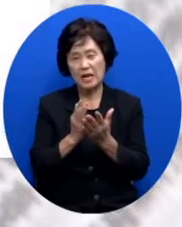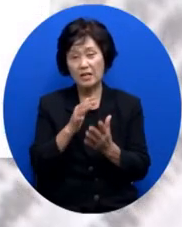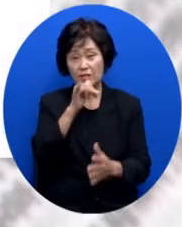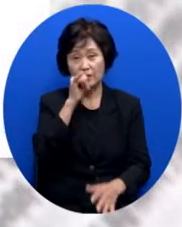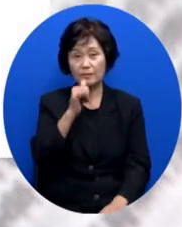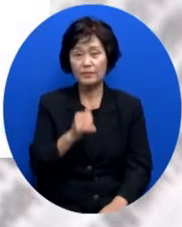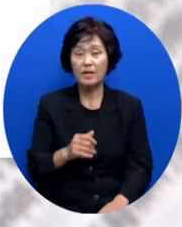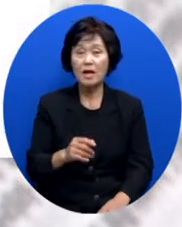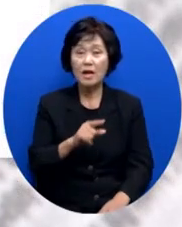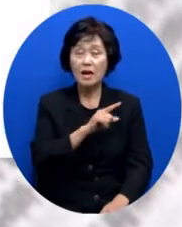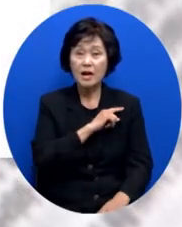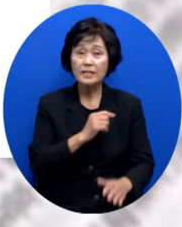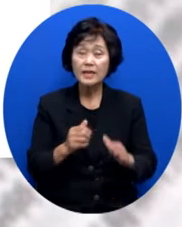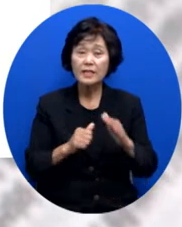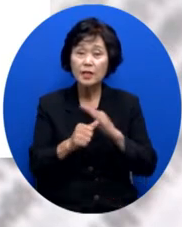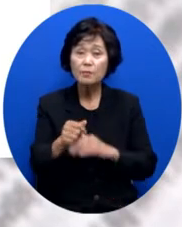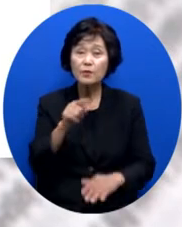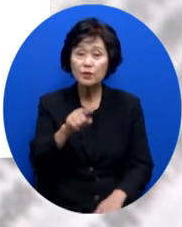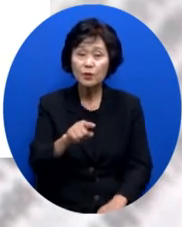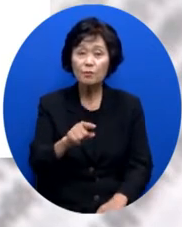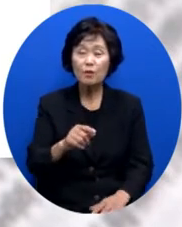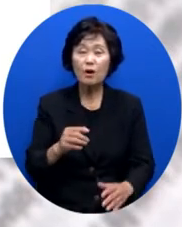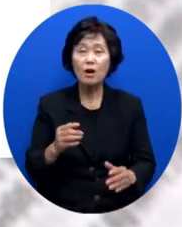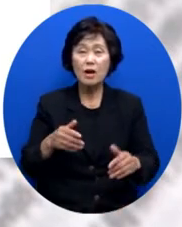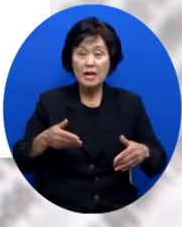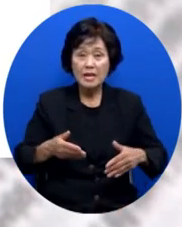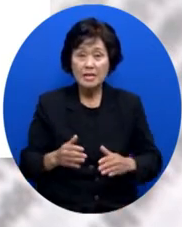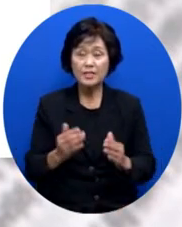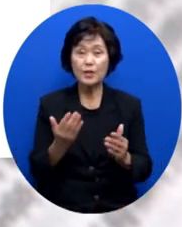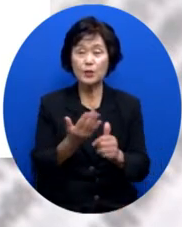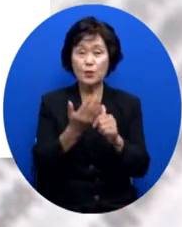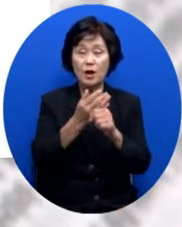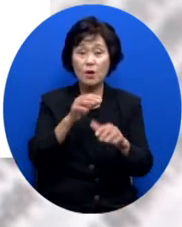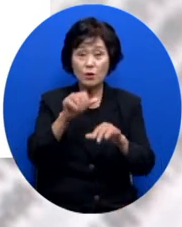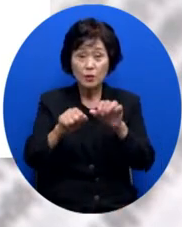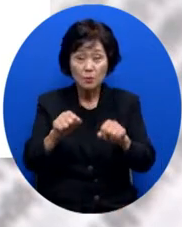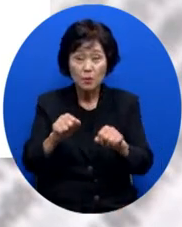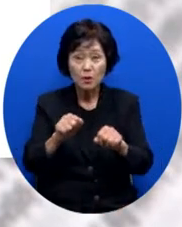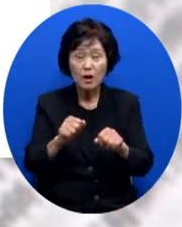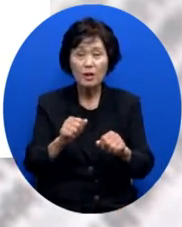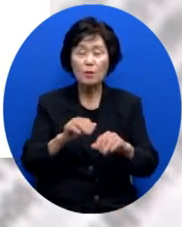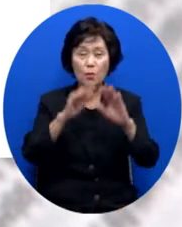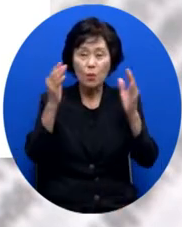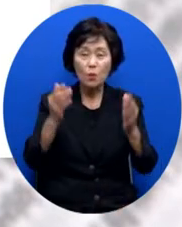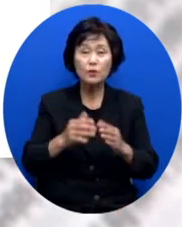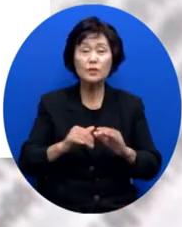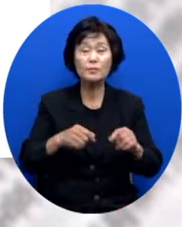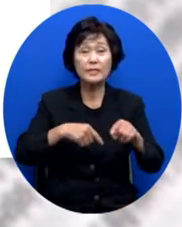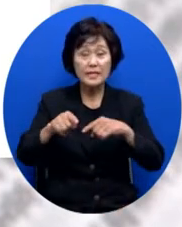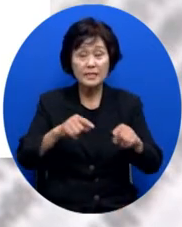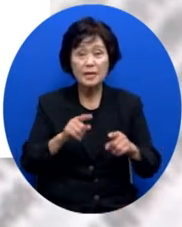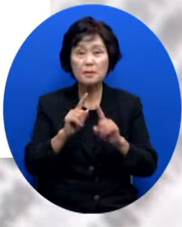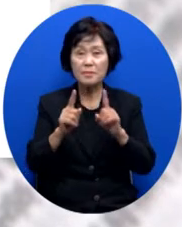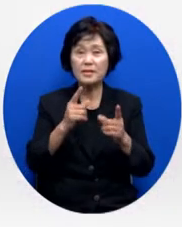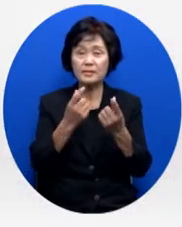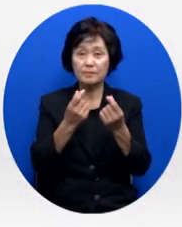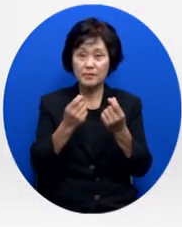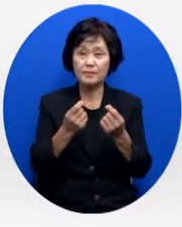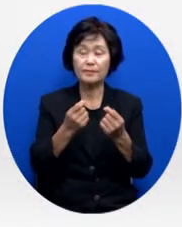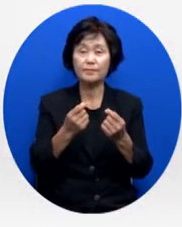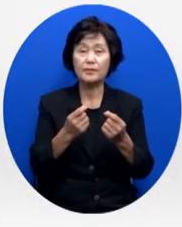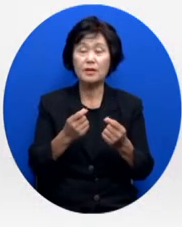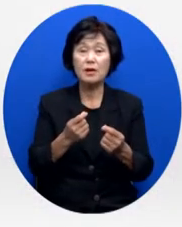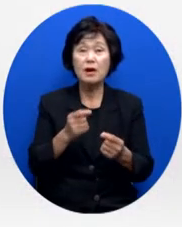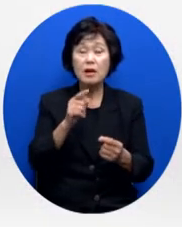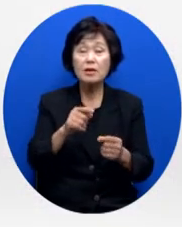생육하고 번성하여 땅을 정복하라 모든 생물을 다스리라 는 창세기 1장 28절 말씀 입니다